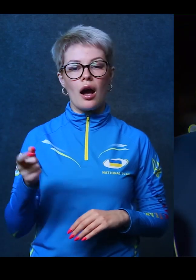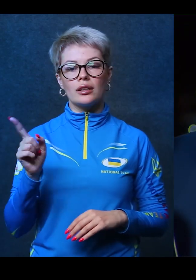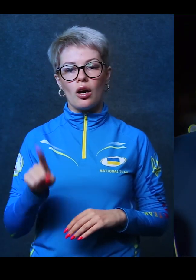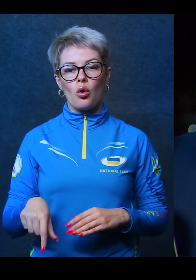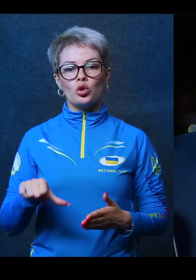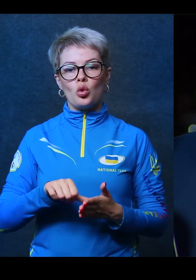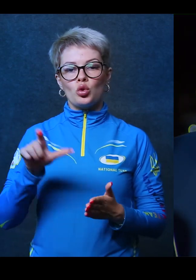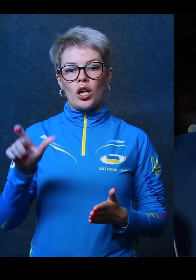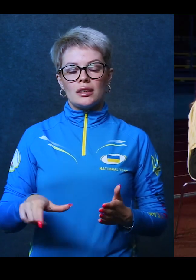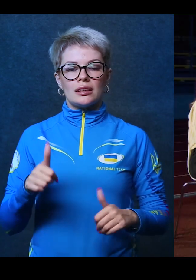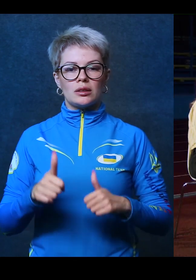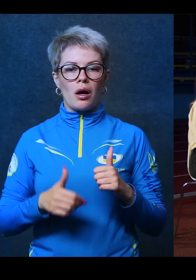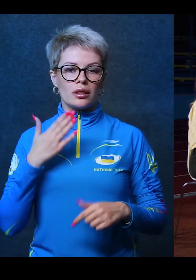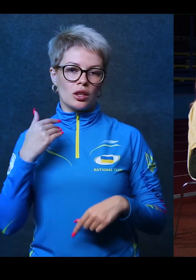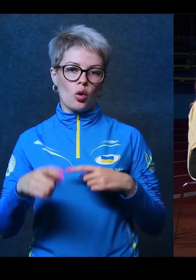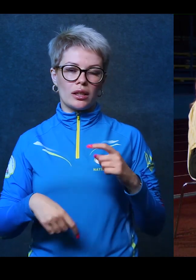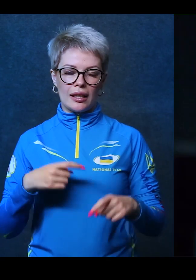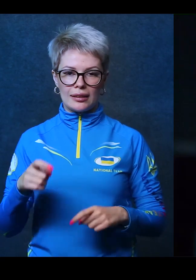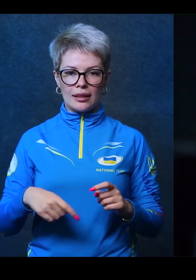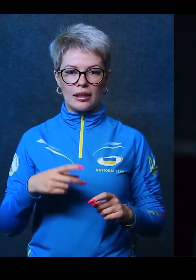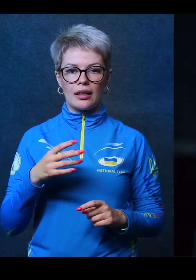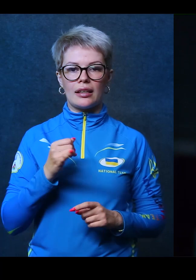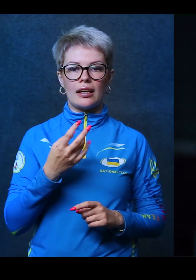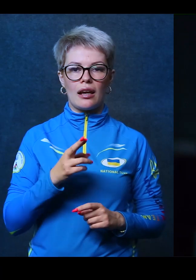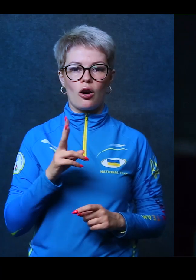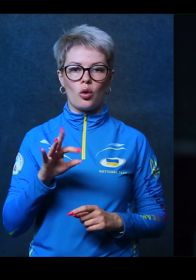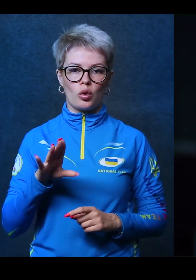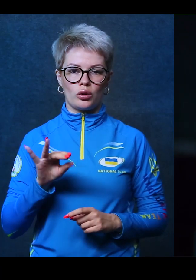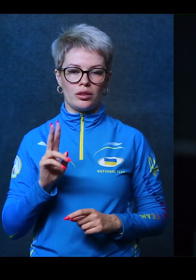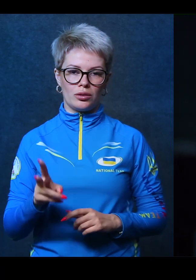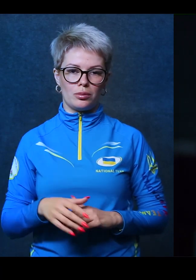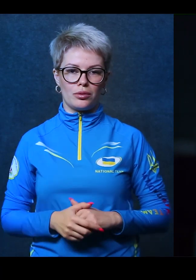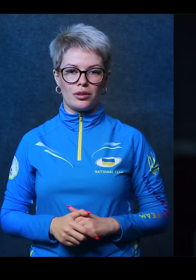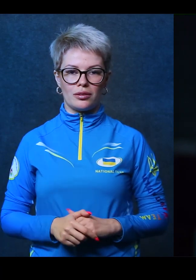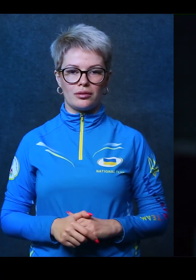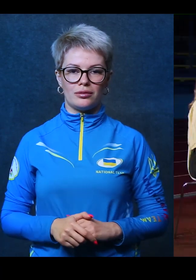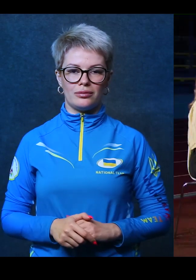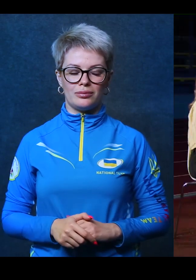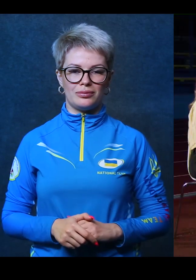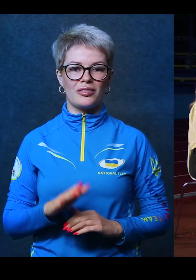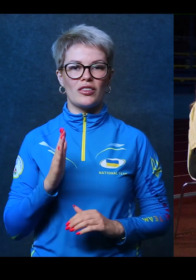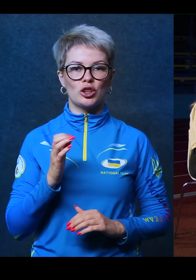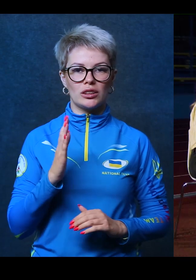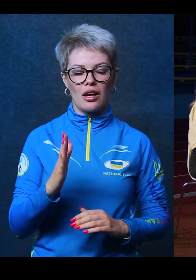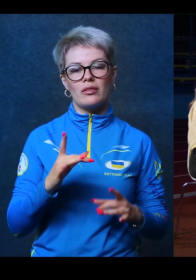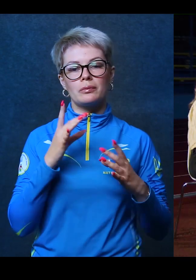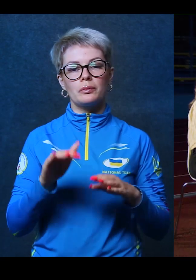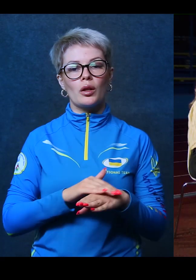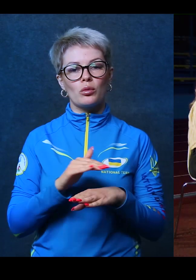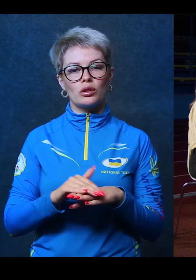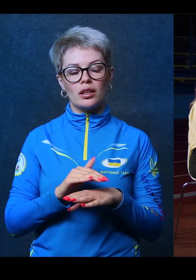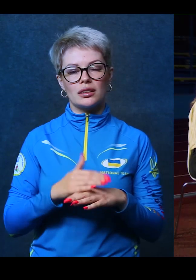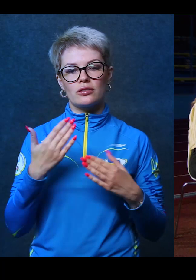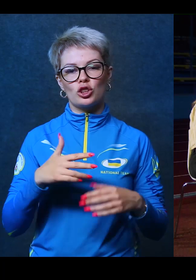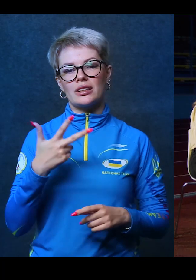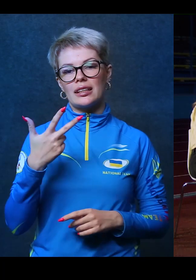також учасник змагань з легкої атлетики Ілля Котик. Доброго вечора, Ілля. Доброго вечора. В'ячеслав, розкажіть, будь ласка,